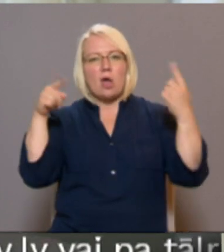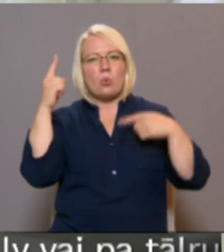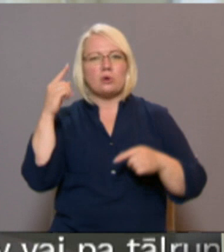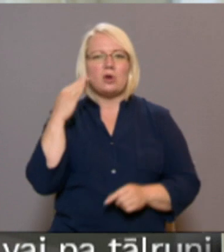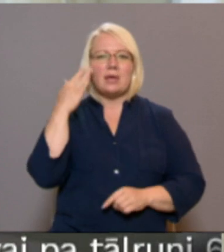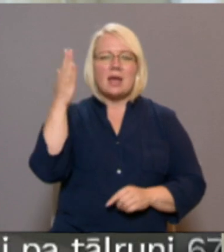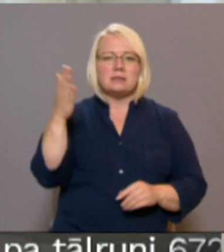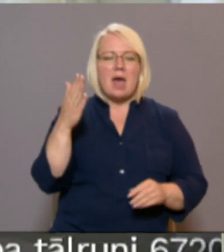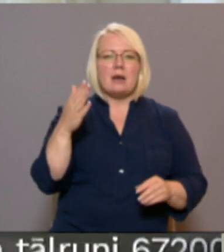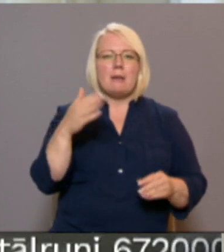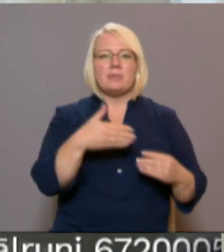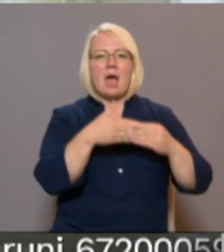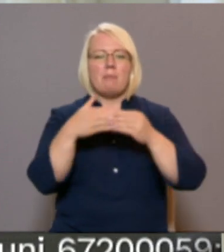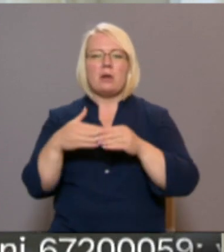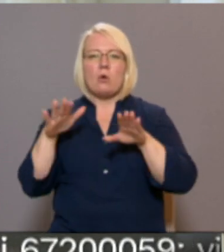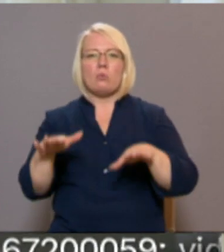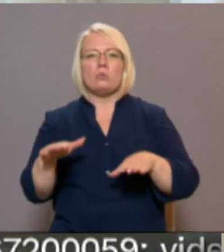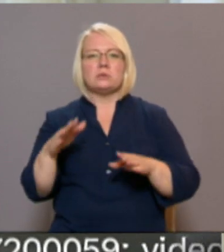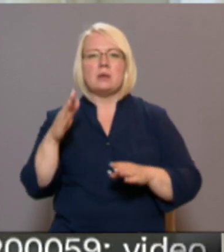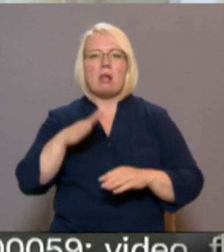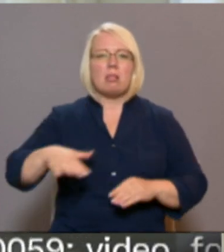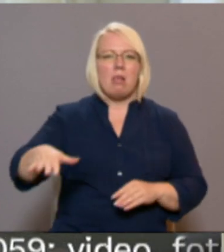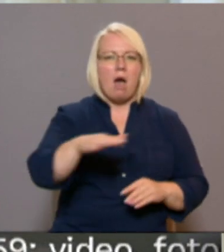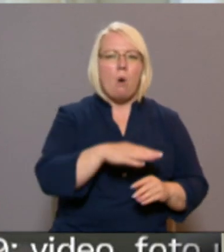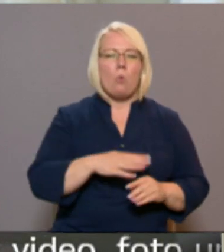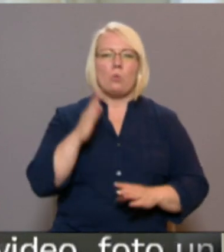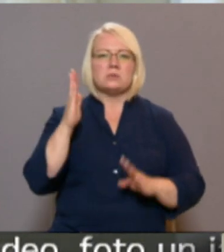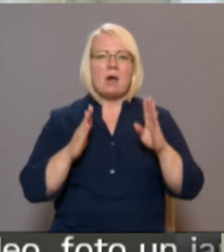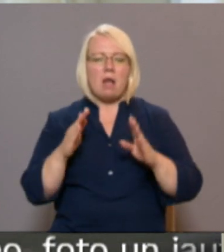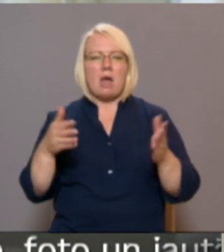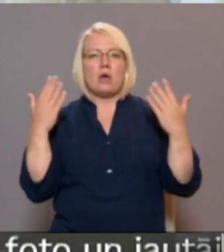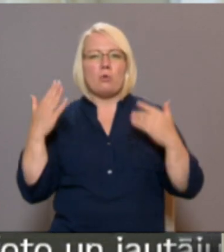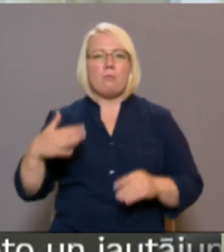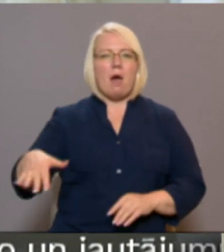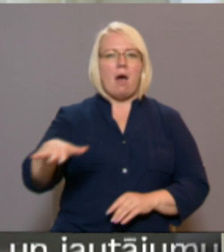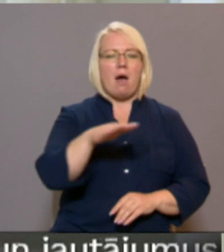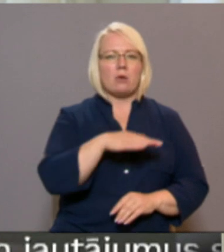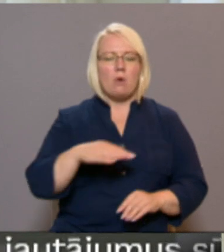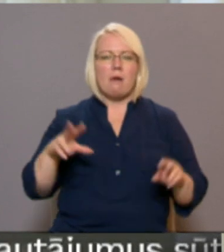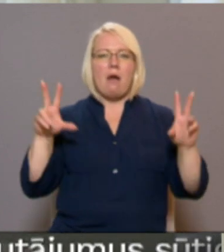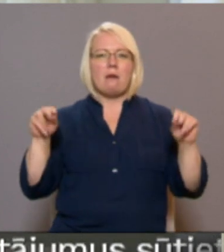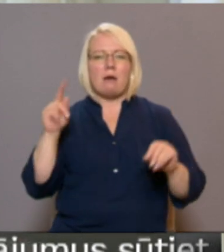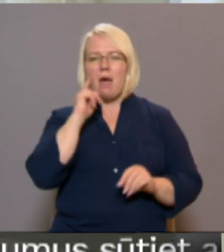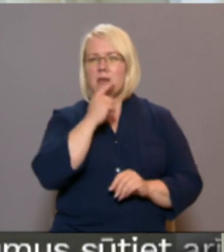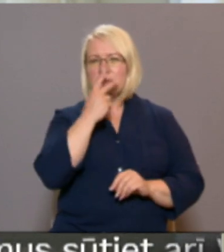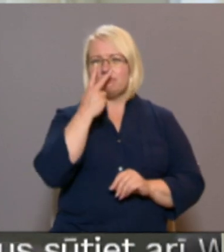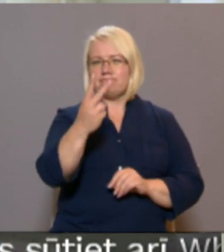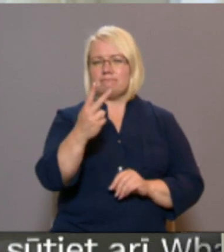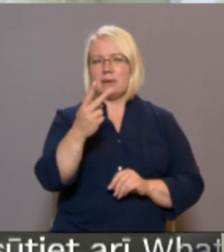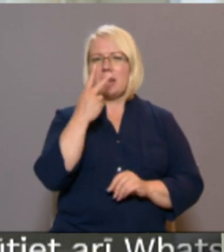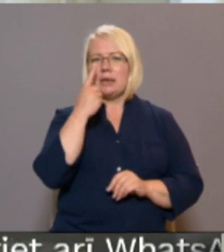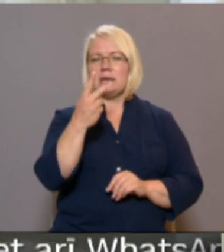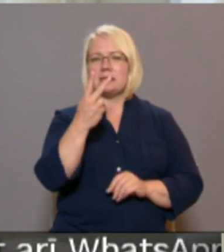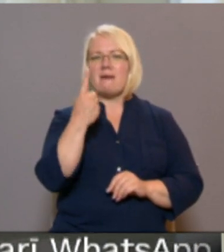uz lauku, uz zālā, uz parku. Un tas nozīmē, ka gara acīm ir jāredz, kāds izskatīsies viena